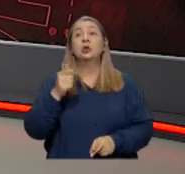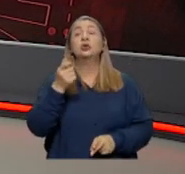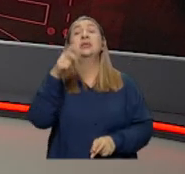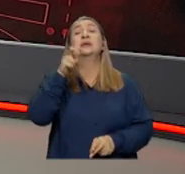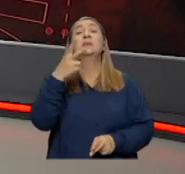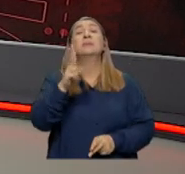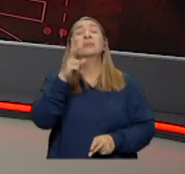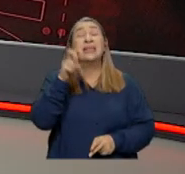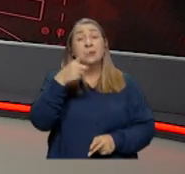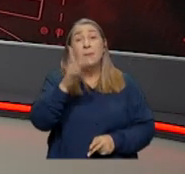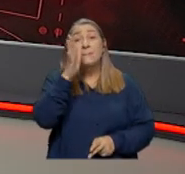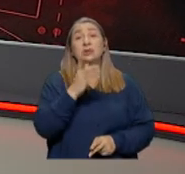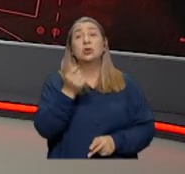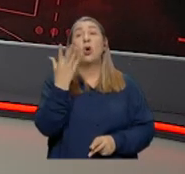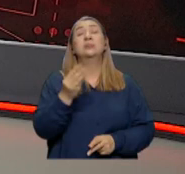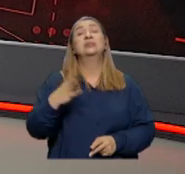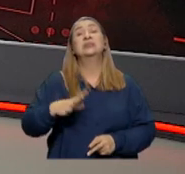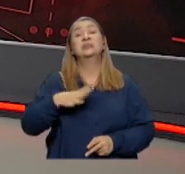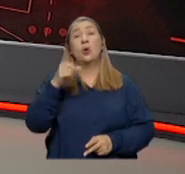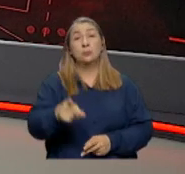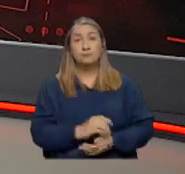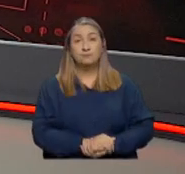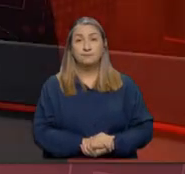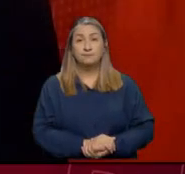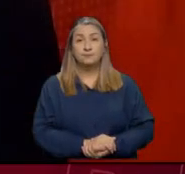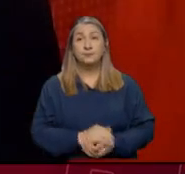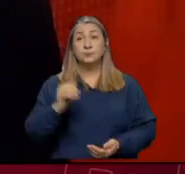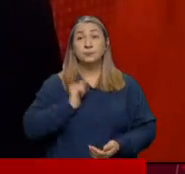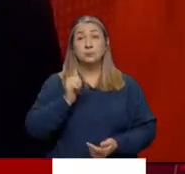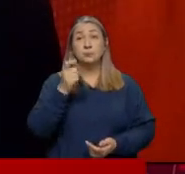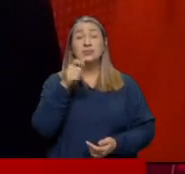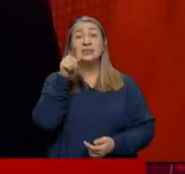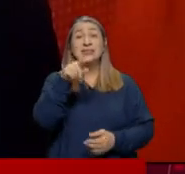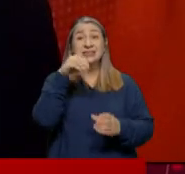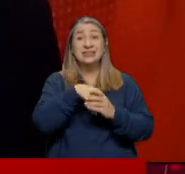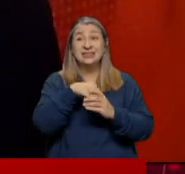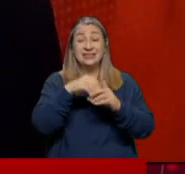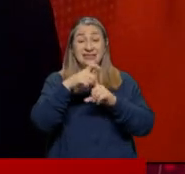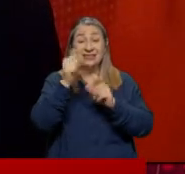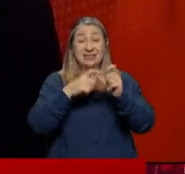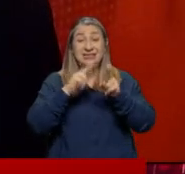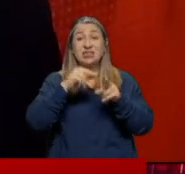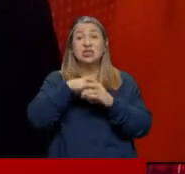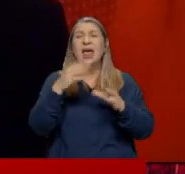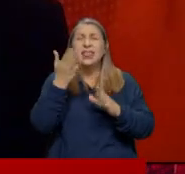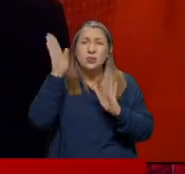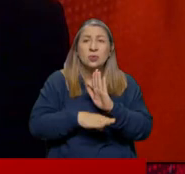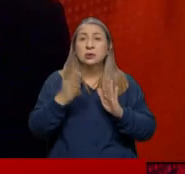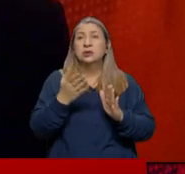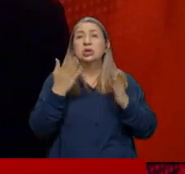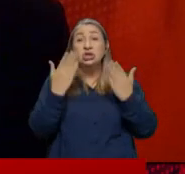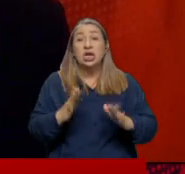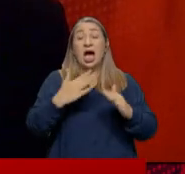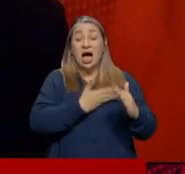ücretin 8500 lira yapılmasını istedi asker yüzecek sizin için en az ne kadar olmalı